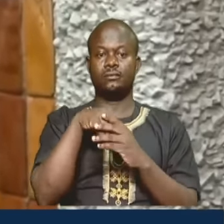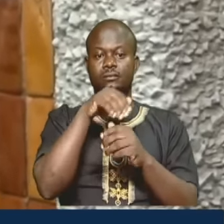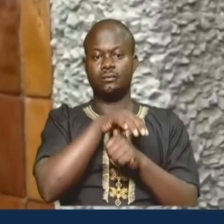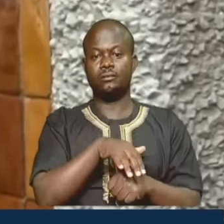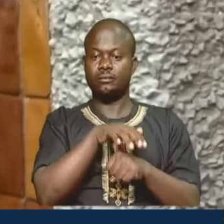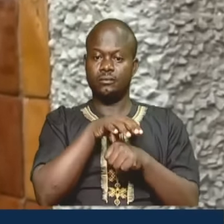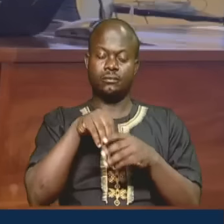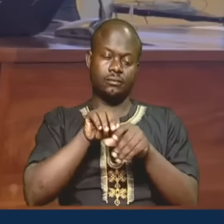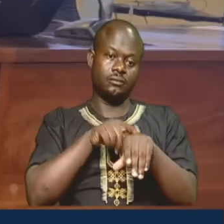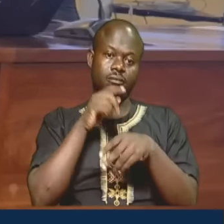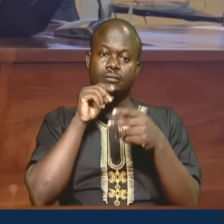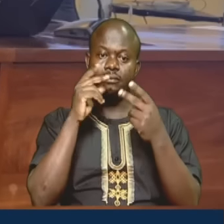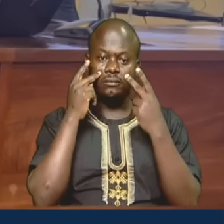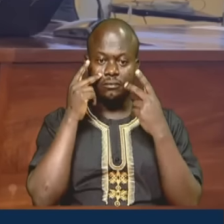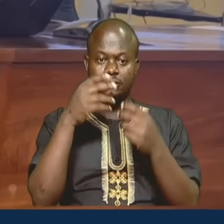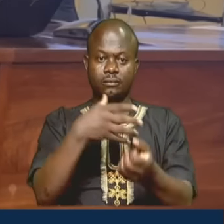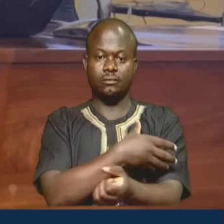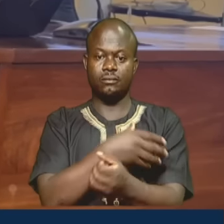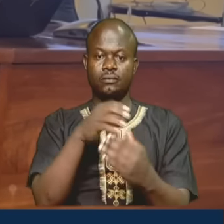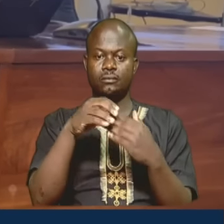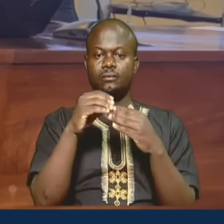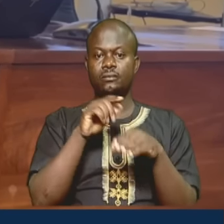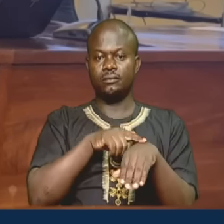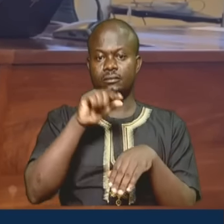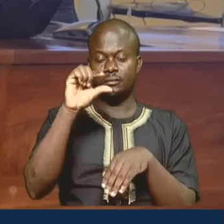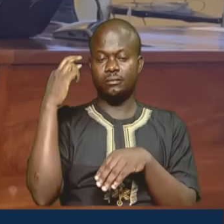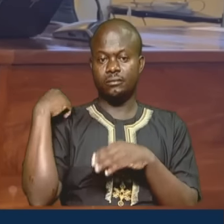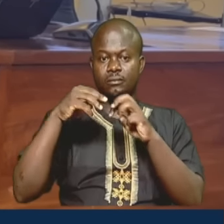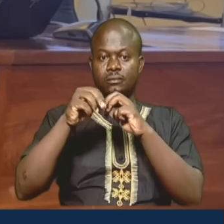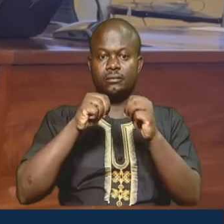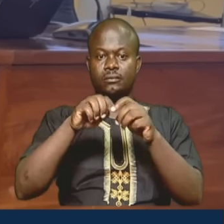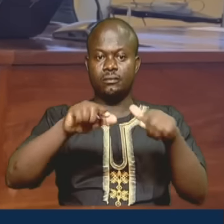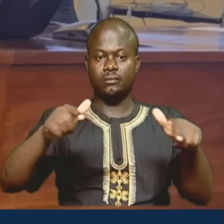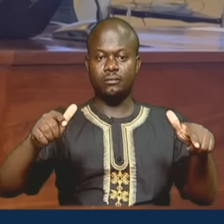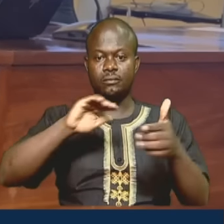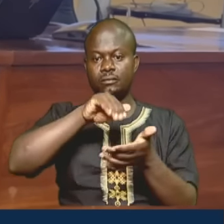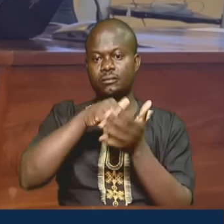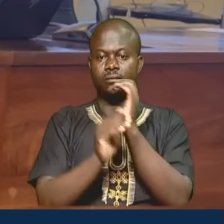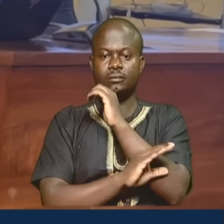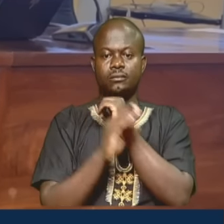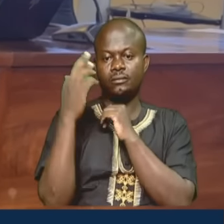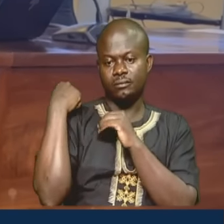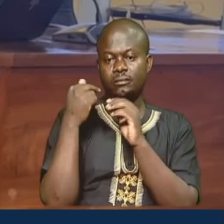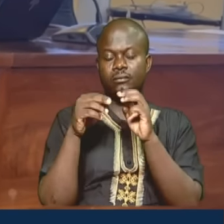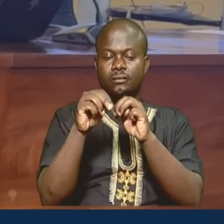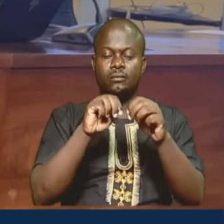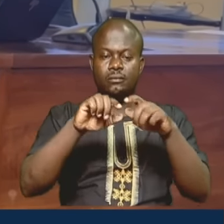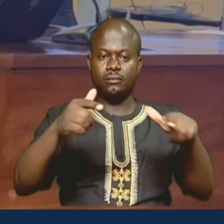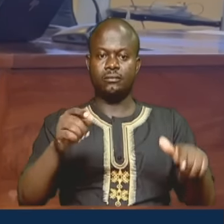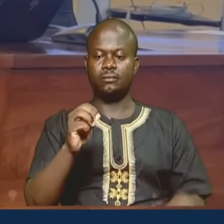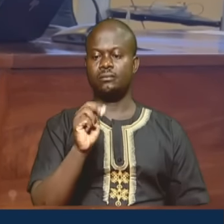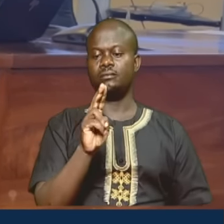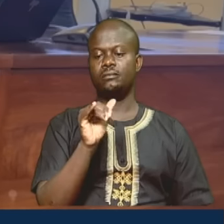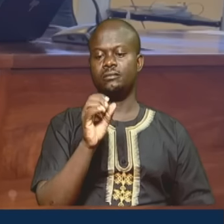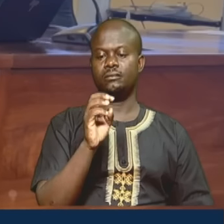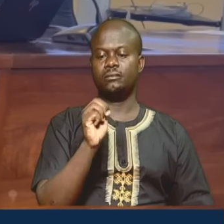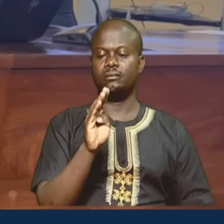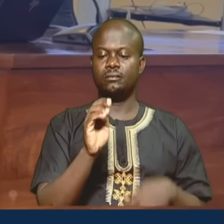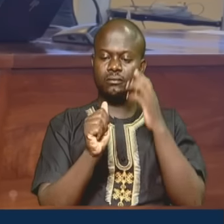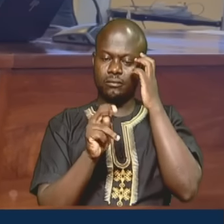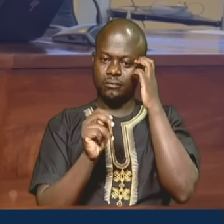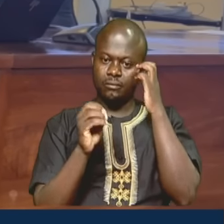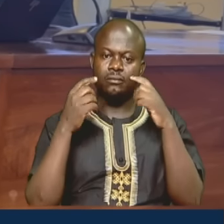gihe atari yabona ubushobozi. Umuyobozi w'agateganyo ushinzwe imicungire y'ubutaka mu kigo cy'igihugu gishinzwe imicungire y'ubutaka Muyombano Sylvain avuga ko bimwe